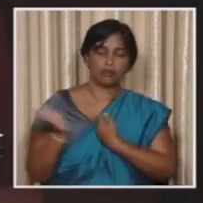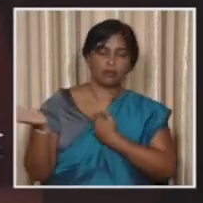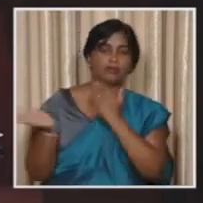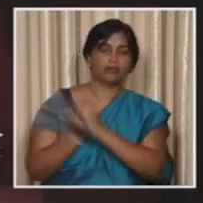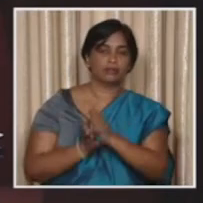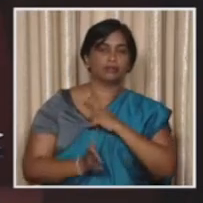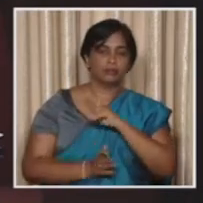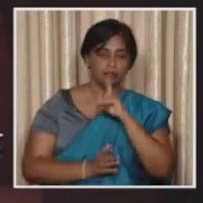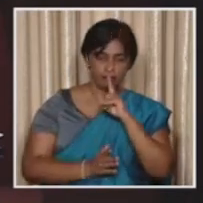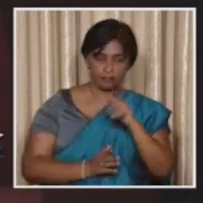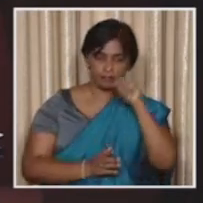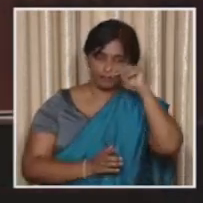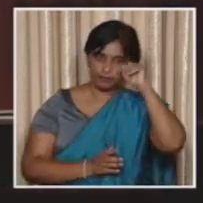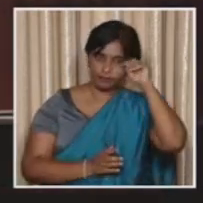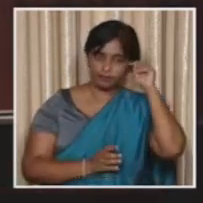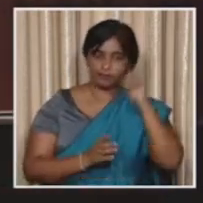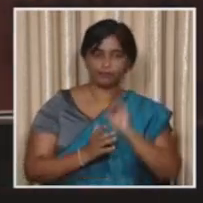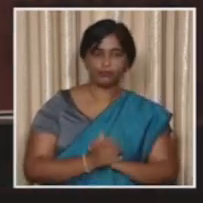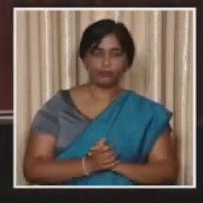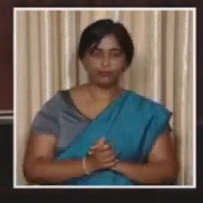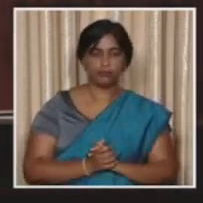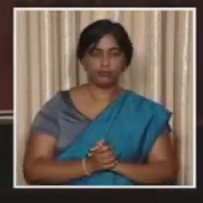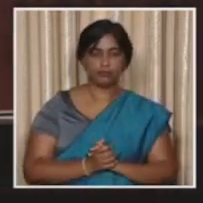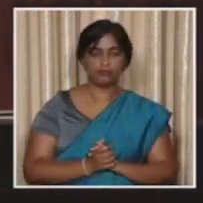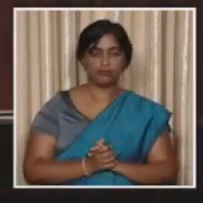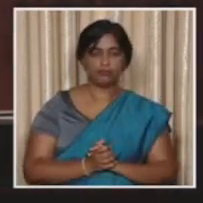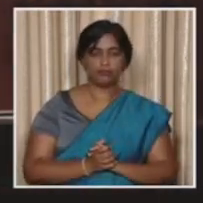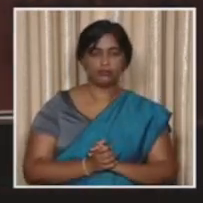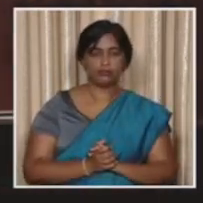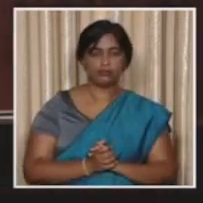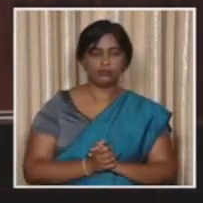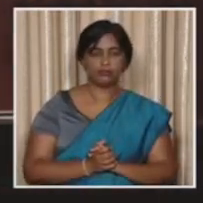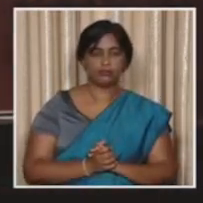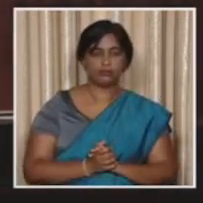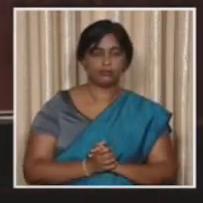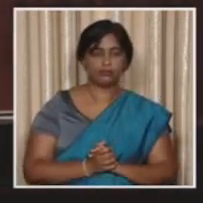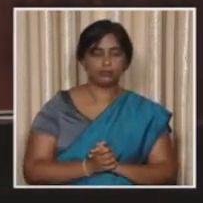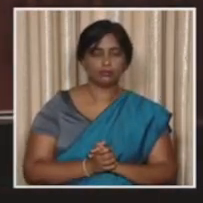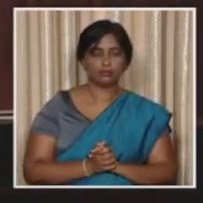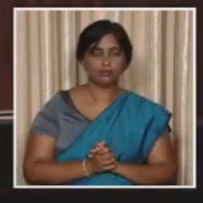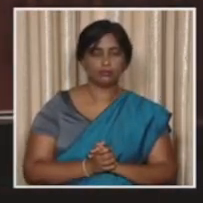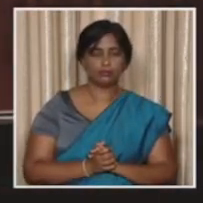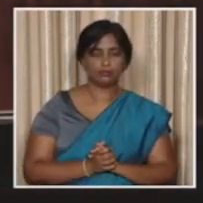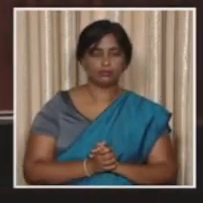සිටිනවා කියන එක මේ අවස්ථාවේ කියන්න ගන්න. විපක්ෂ නායකතුමා ඒක අපි උත්තරින් මේක නවතර කරනවා.